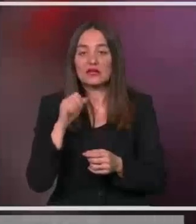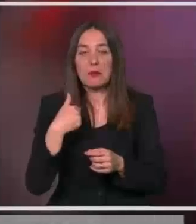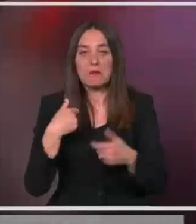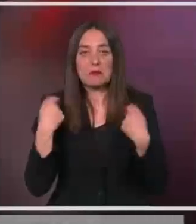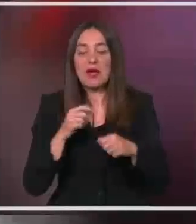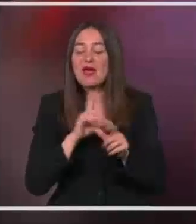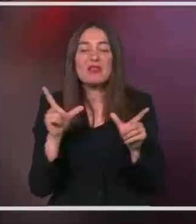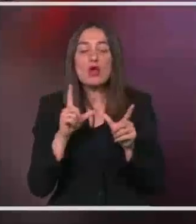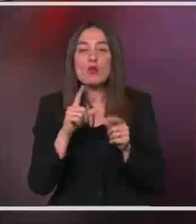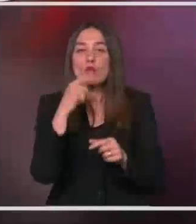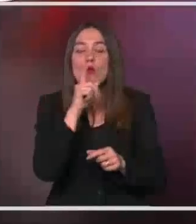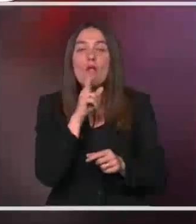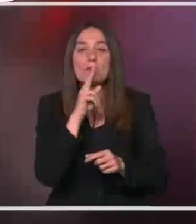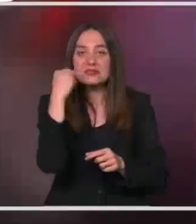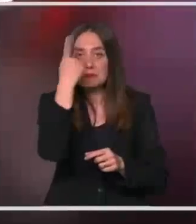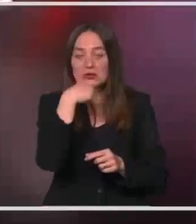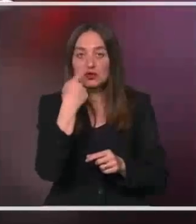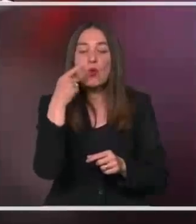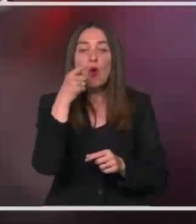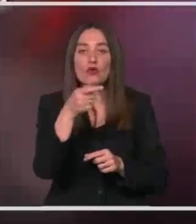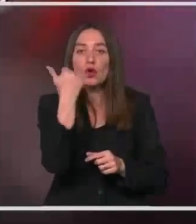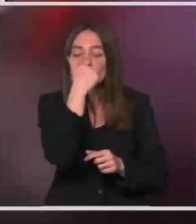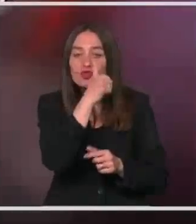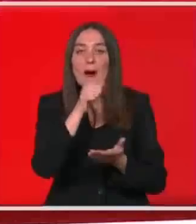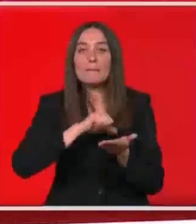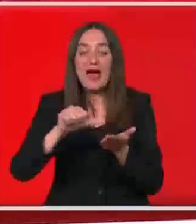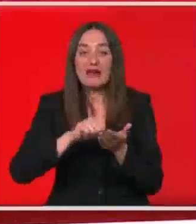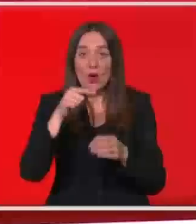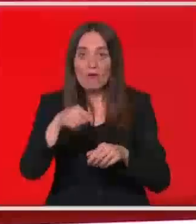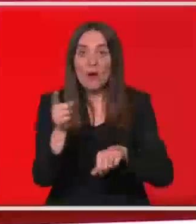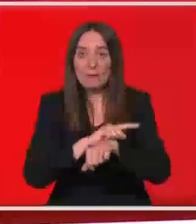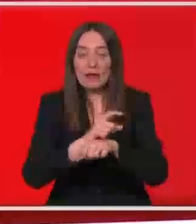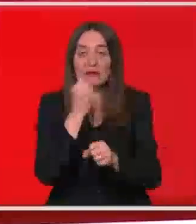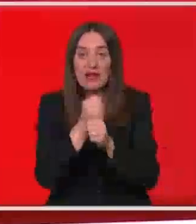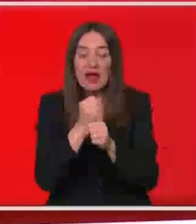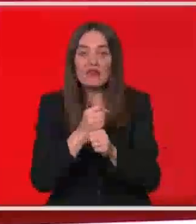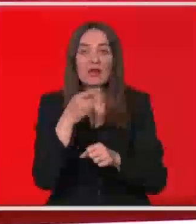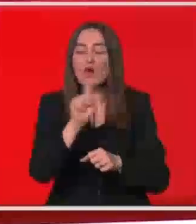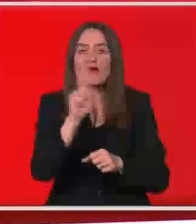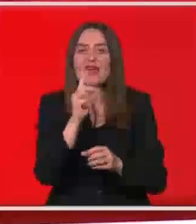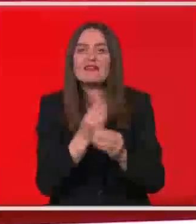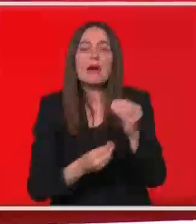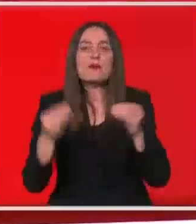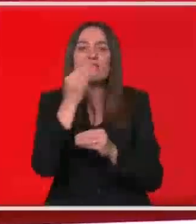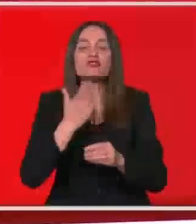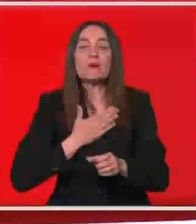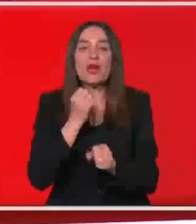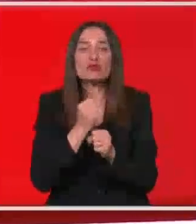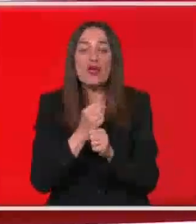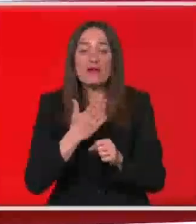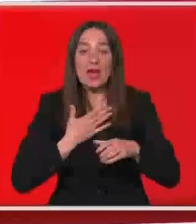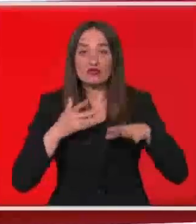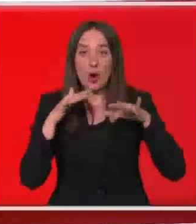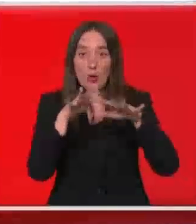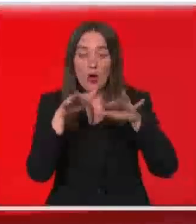ni u kakvom smislu. Ono što banke u ovom momentu rade nije to da povećamo naš biznis. Naša uloga